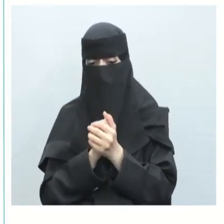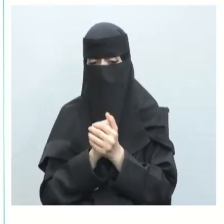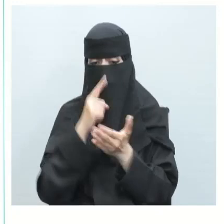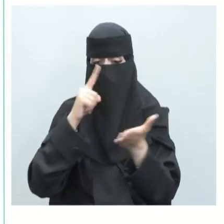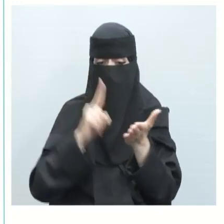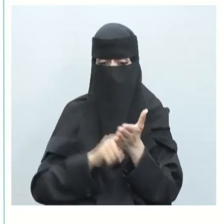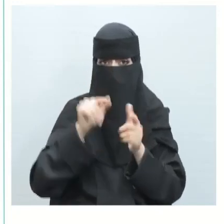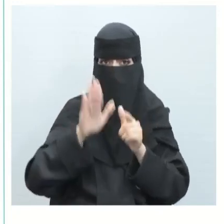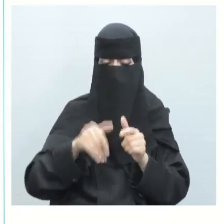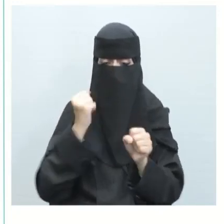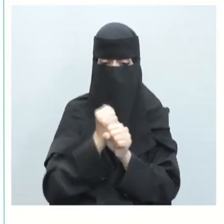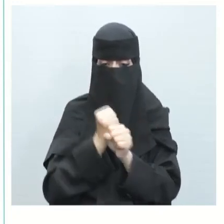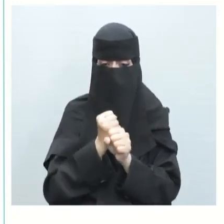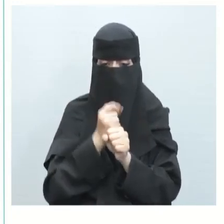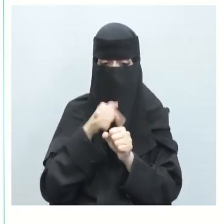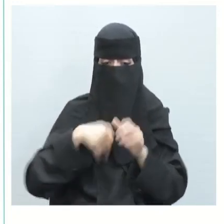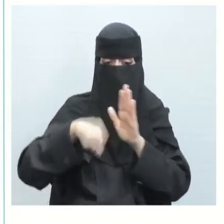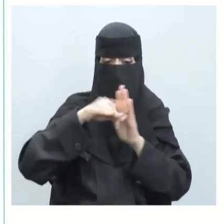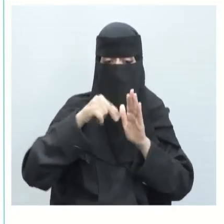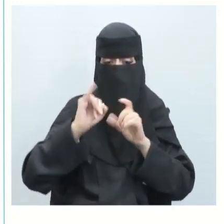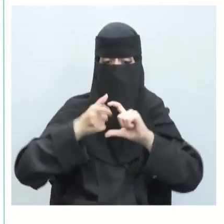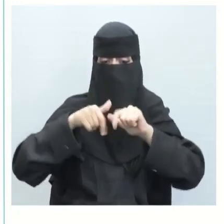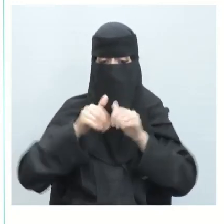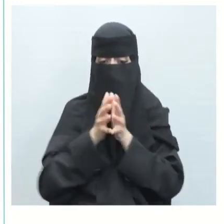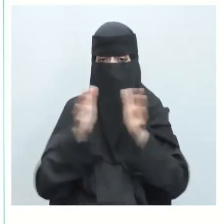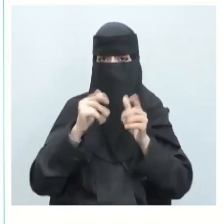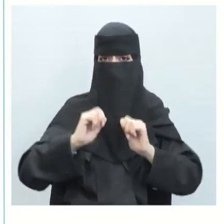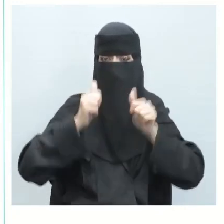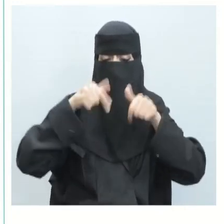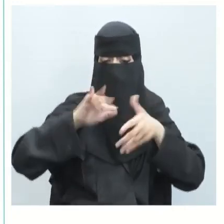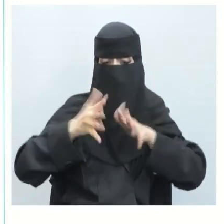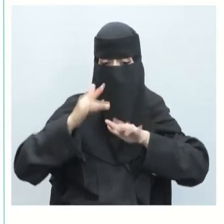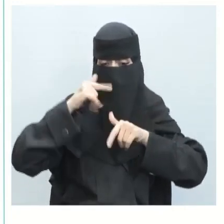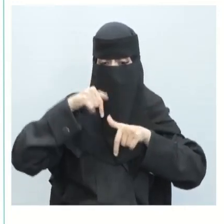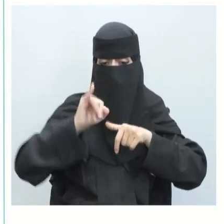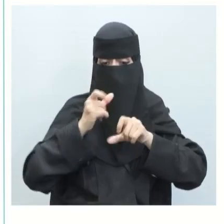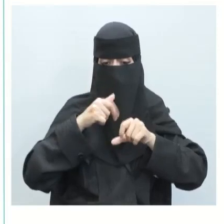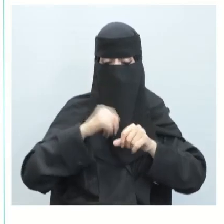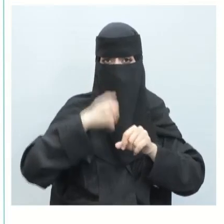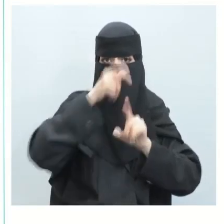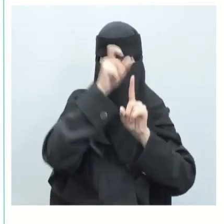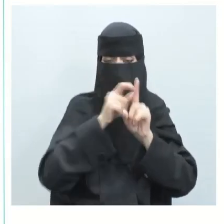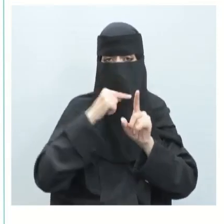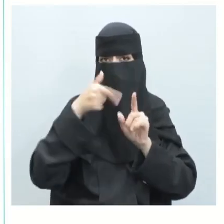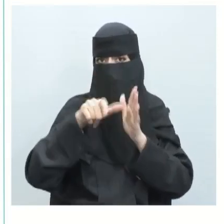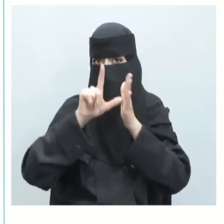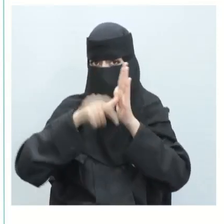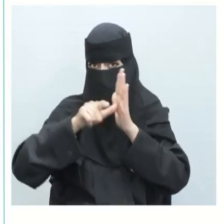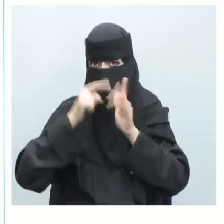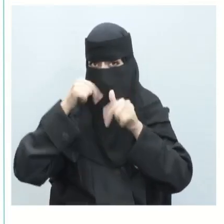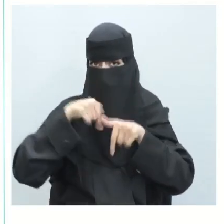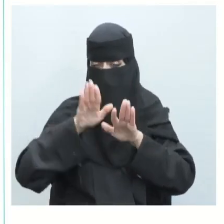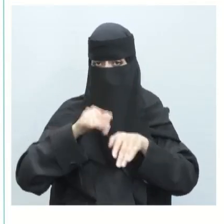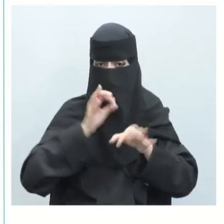العمل واضح الاجراءات وهذا ما ذكرناه سابقا فيما يتعلق نحن تحدثنا عن التخطيط ايضا خططنا هذا الامر ضعنا اجراءات